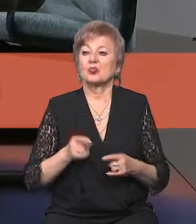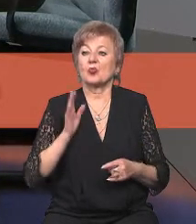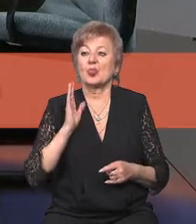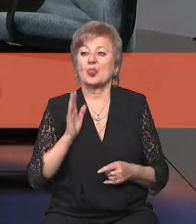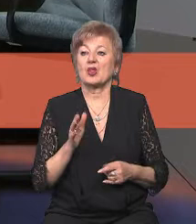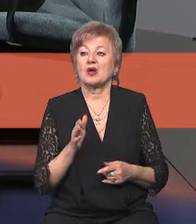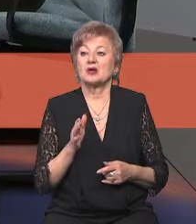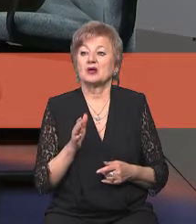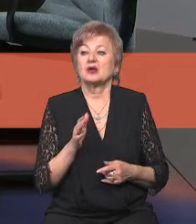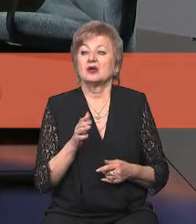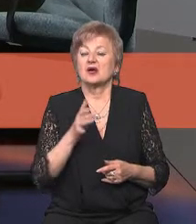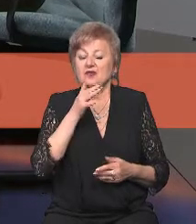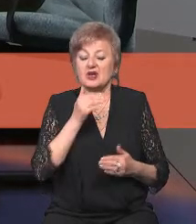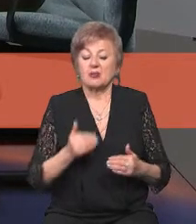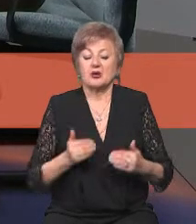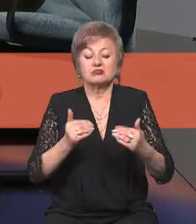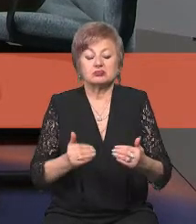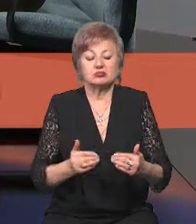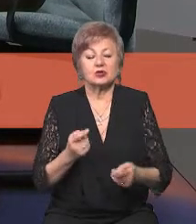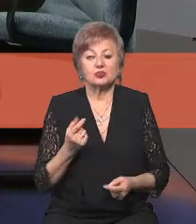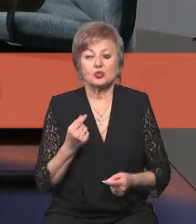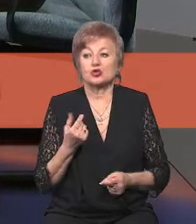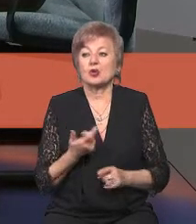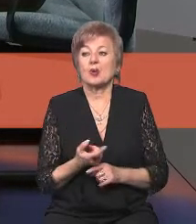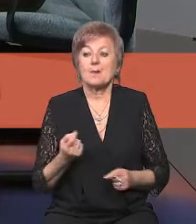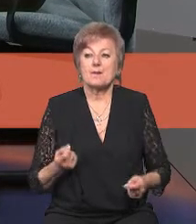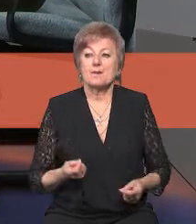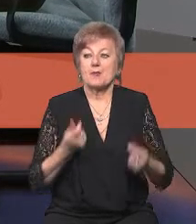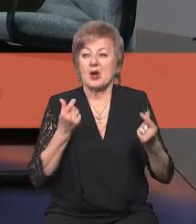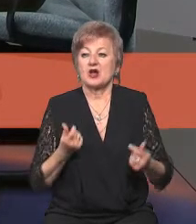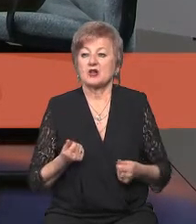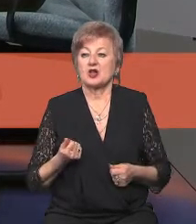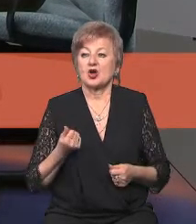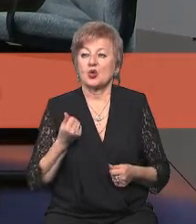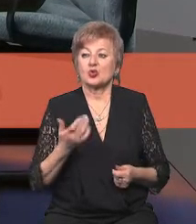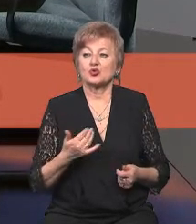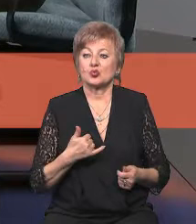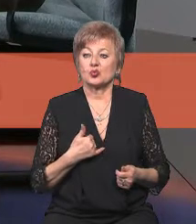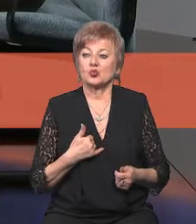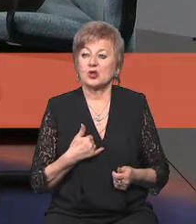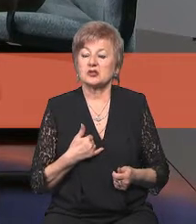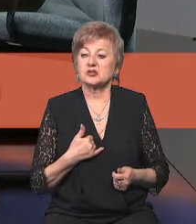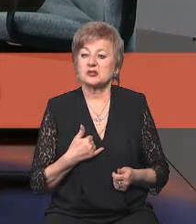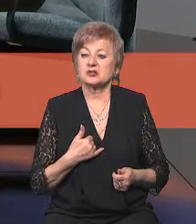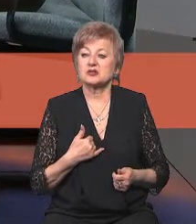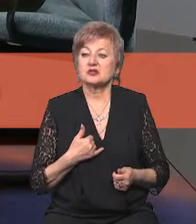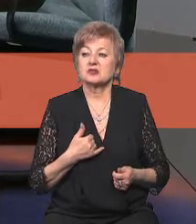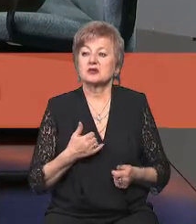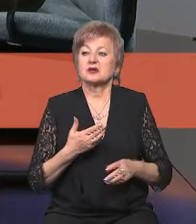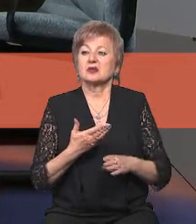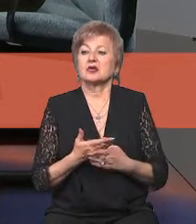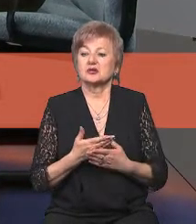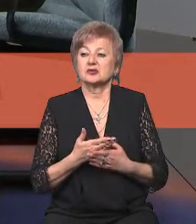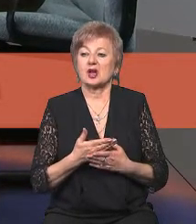Він відтермінований через те, що дуже мала кількість КНП у нас війшла. Це що таке КНП? Комунальні